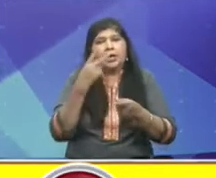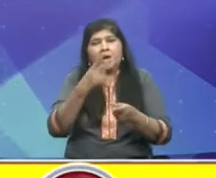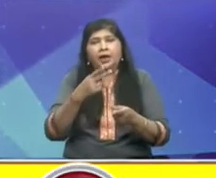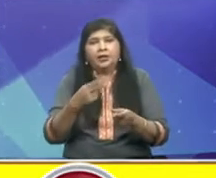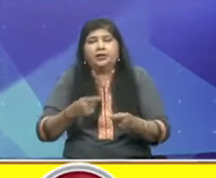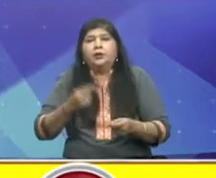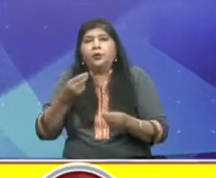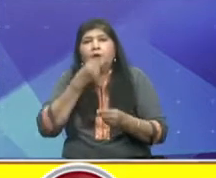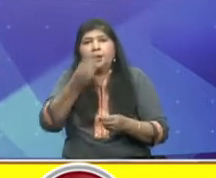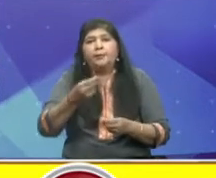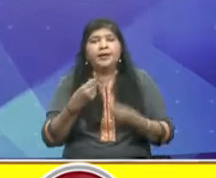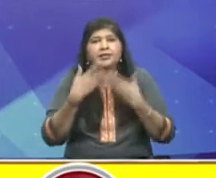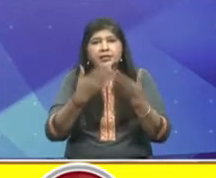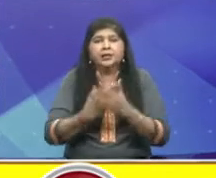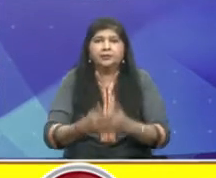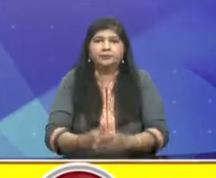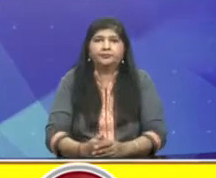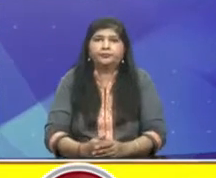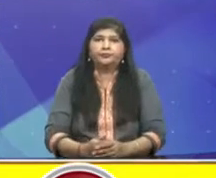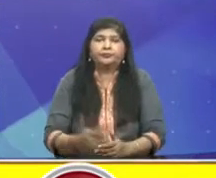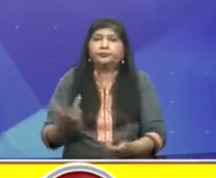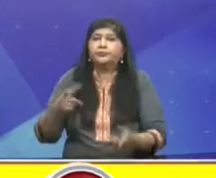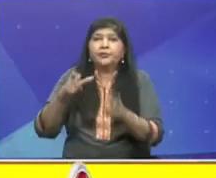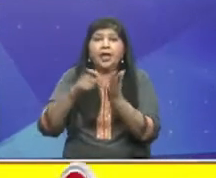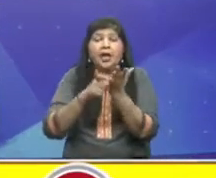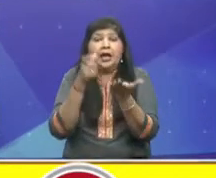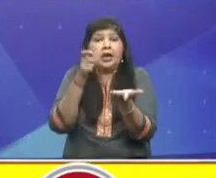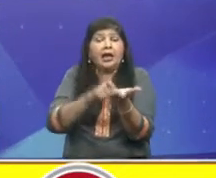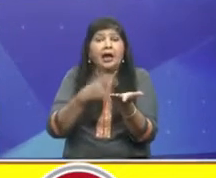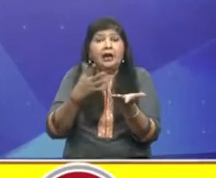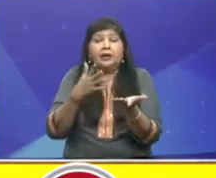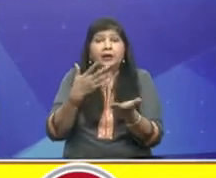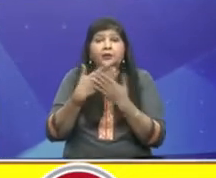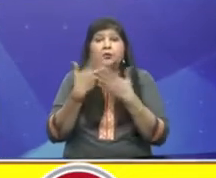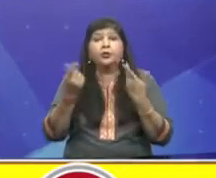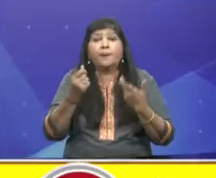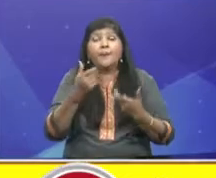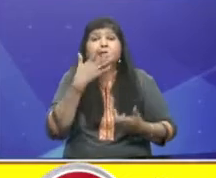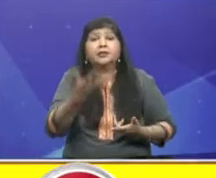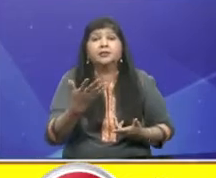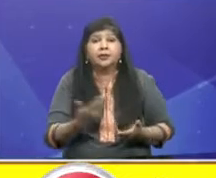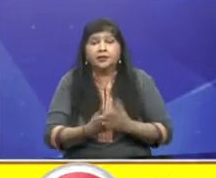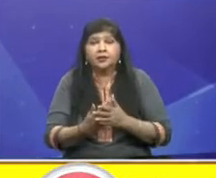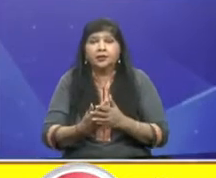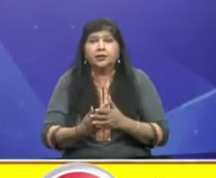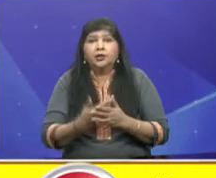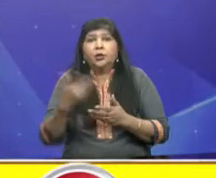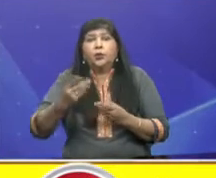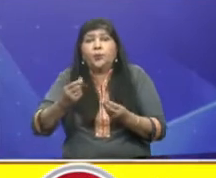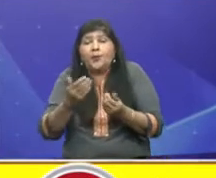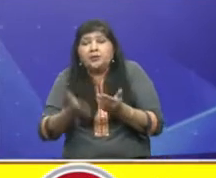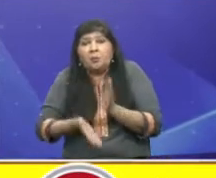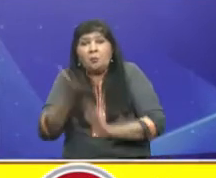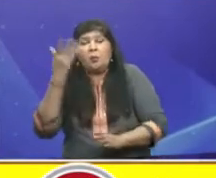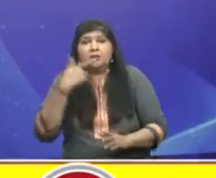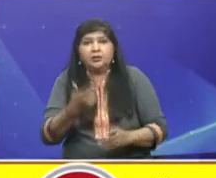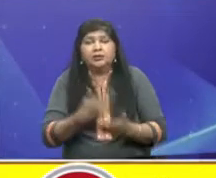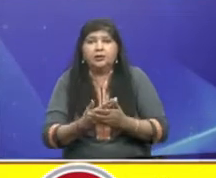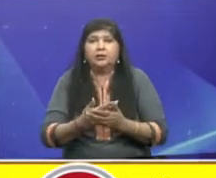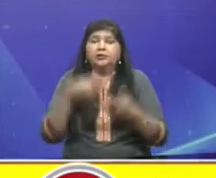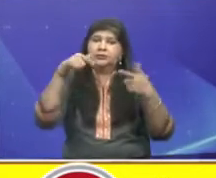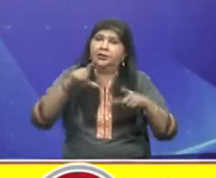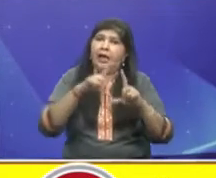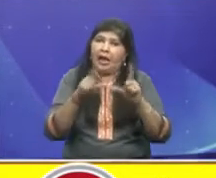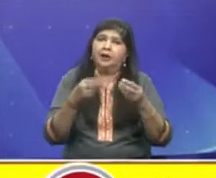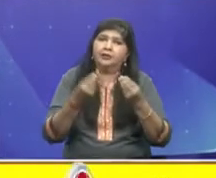से आपका इलाज कर दूंगा। अच्छा, कार्ड न होता तो आपको कितना खर्चा बोला था डॉक्टर ने? डॉक्टर साहब ने कहा था बेटा इसमें बहुत सारा खर्चा आएगा बेटा अगर कार्ड